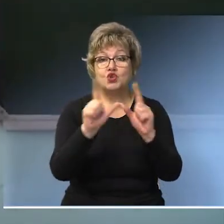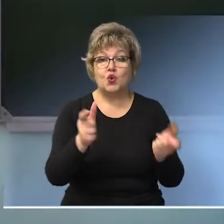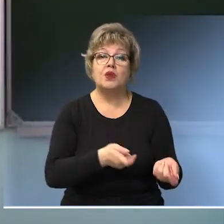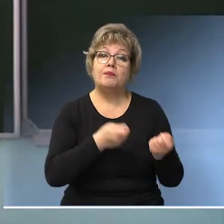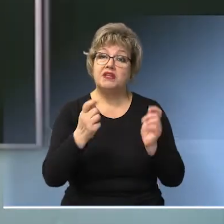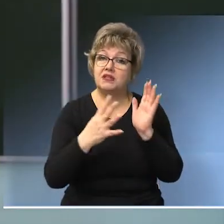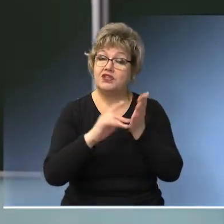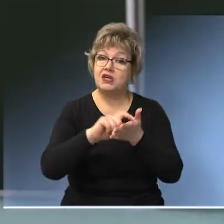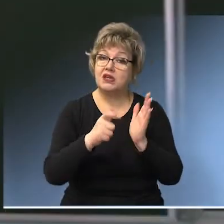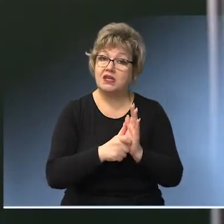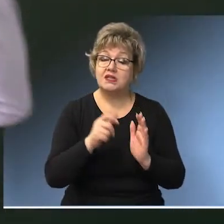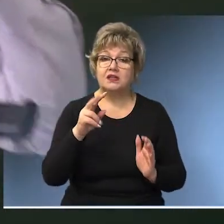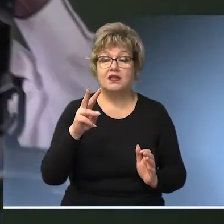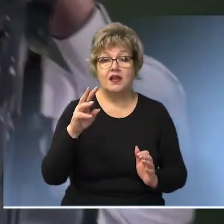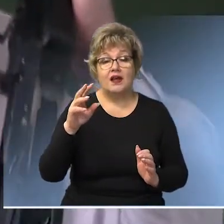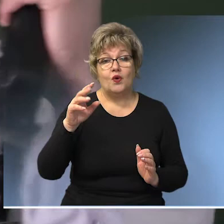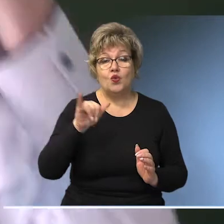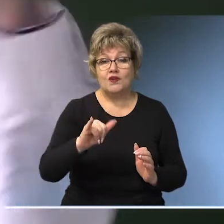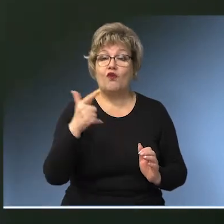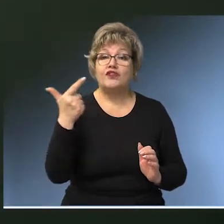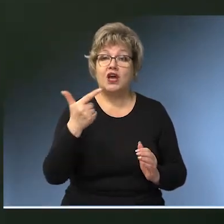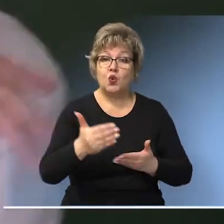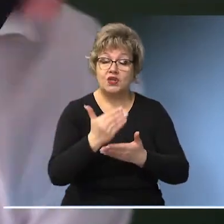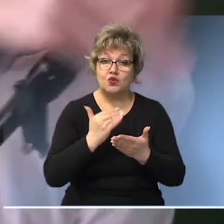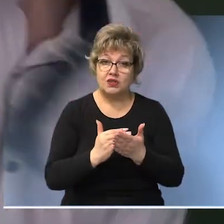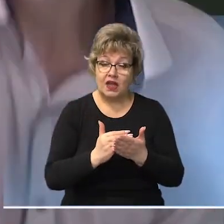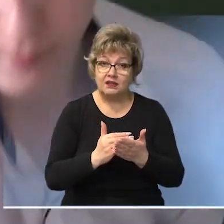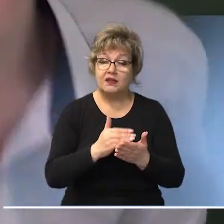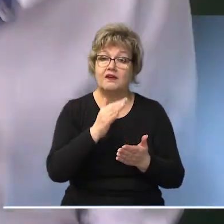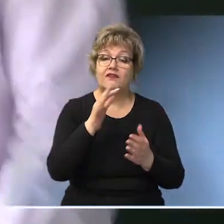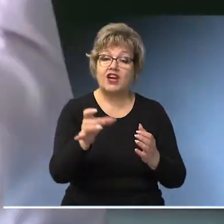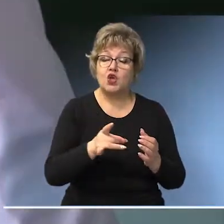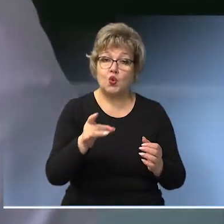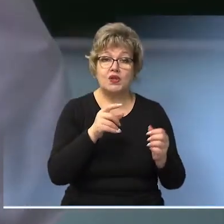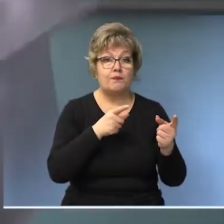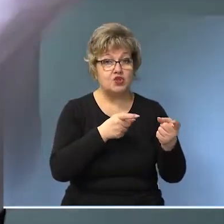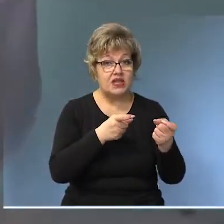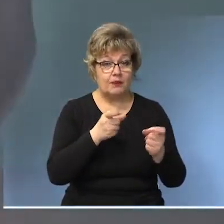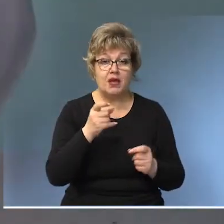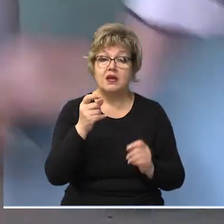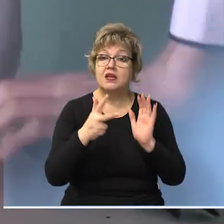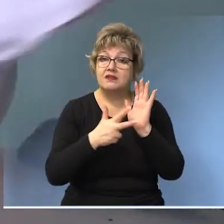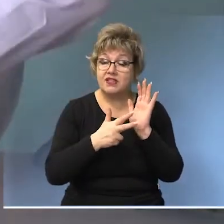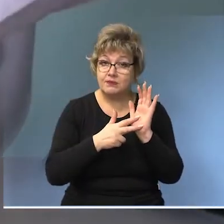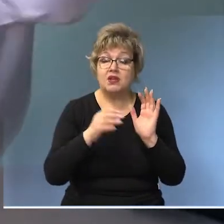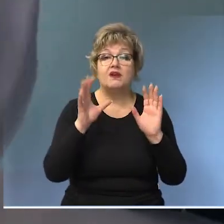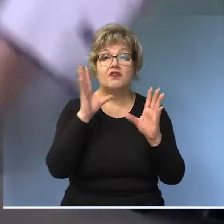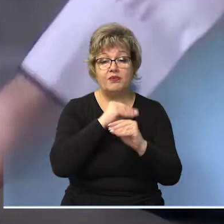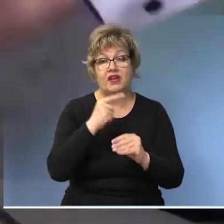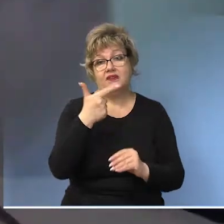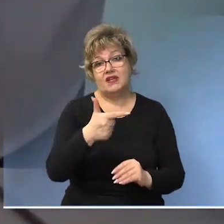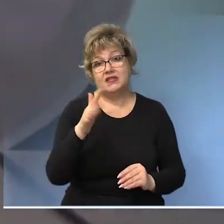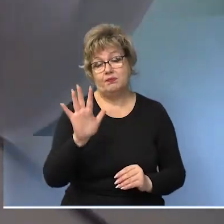школе приносит и девятиклассник Сергей Клевзоник. У него второй результат в районе по стрельбе. Из 30 возможных очков